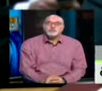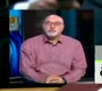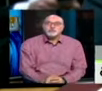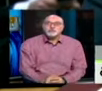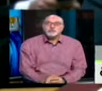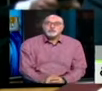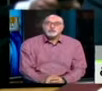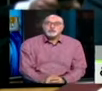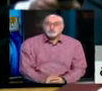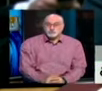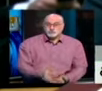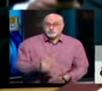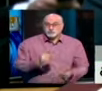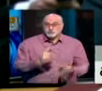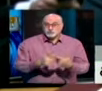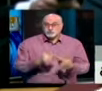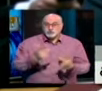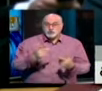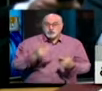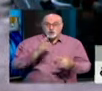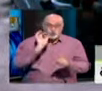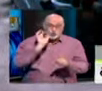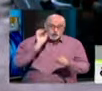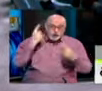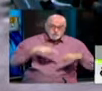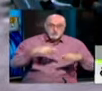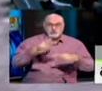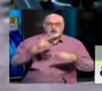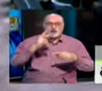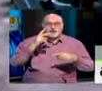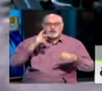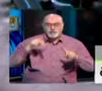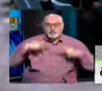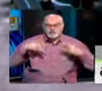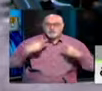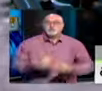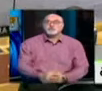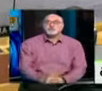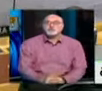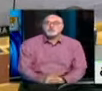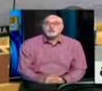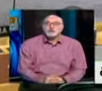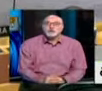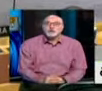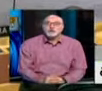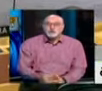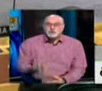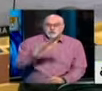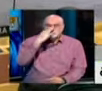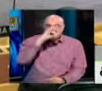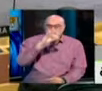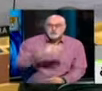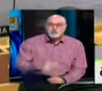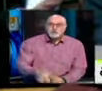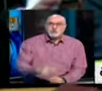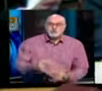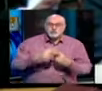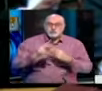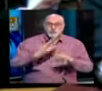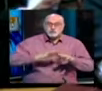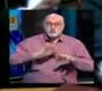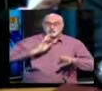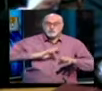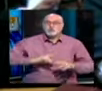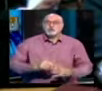الحياة والإنسانية. كلمات السفير بن جامع بحقائقها الموثقة تناولت